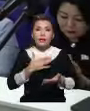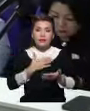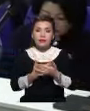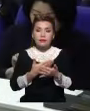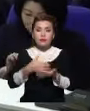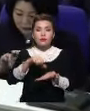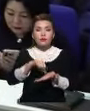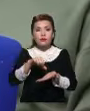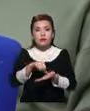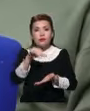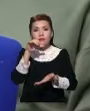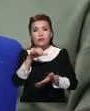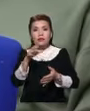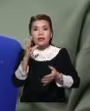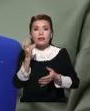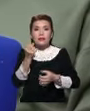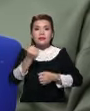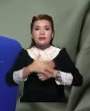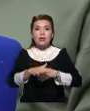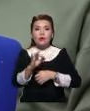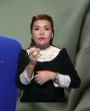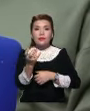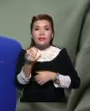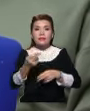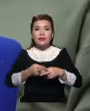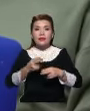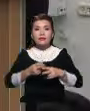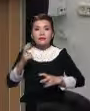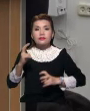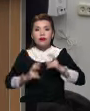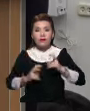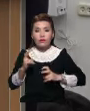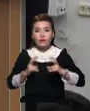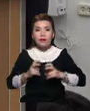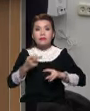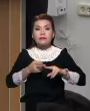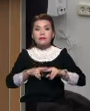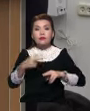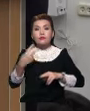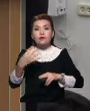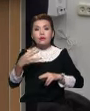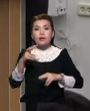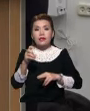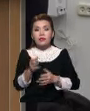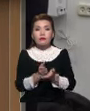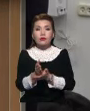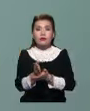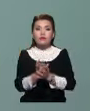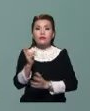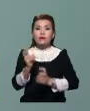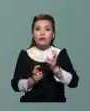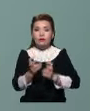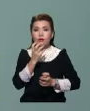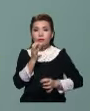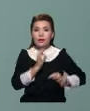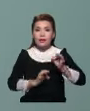ученые Национального ядерного центра и физики Ульбинского металлургического завода. К слову, предприятие уже более 40 лет производит топливные